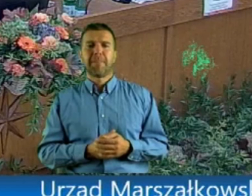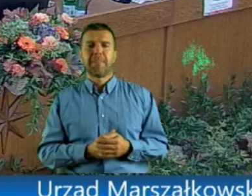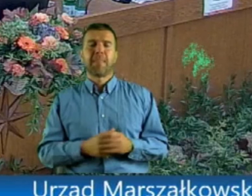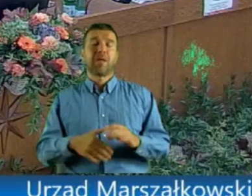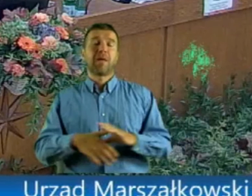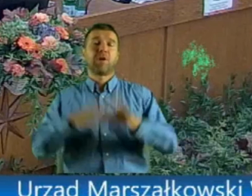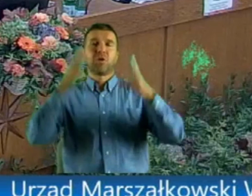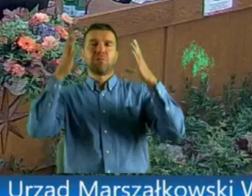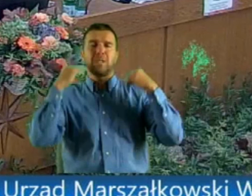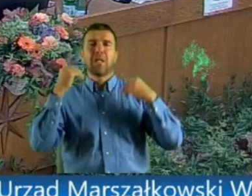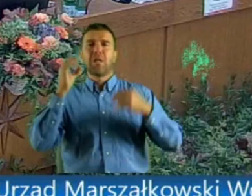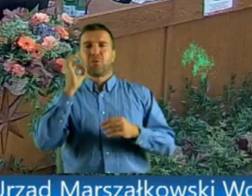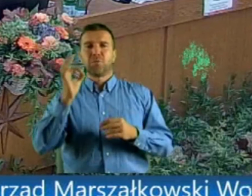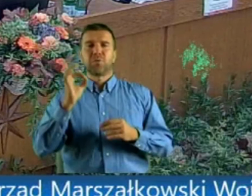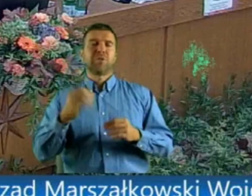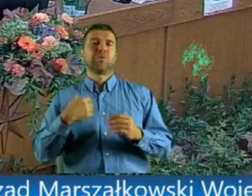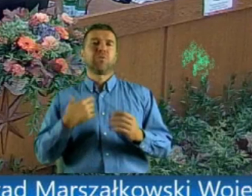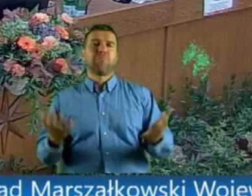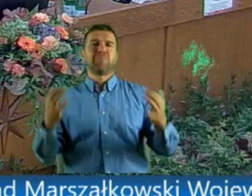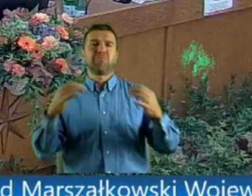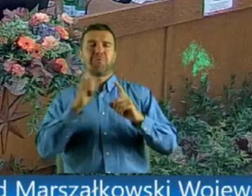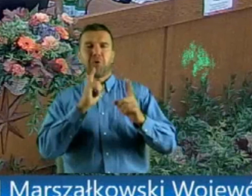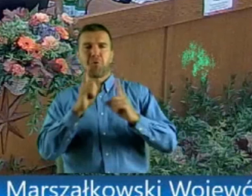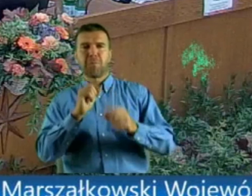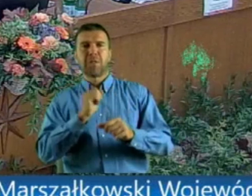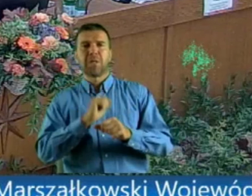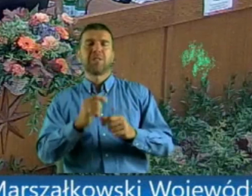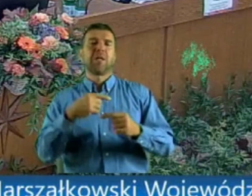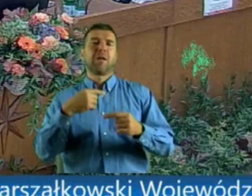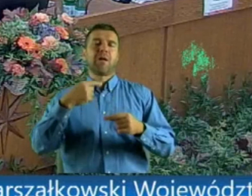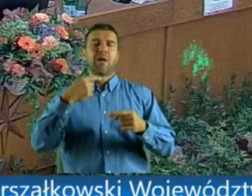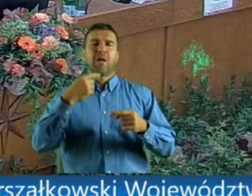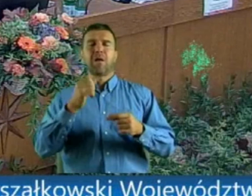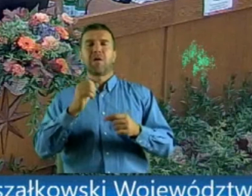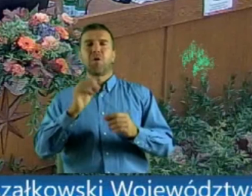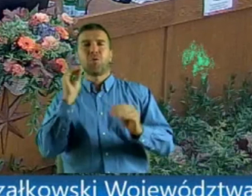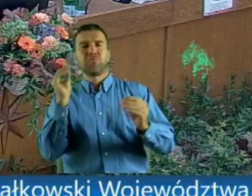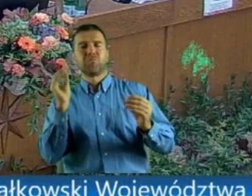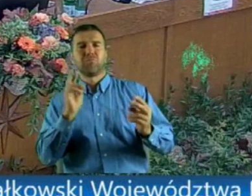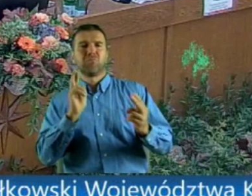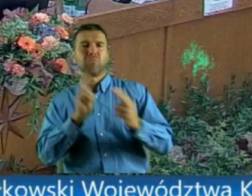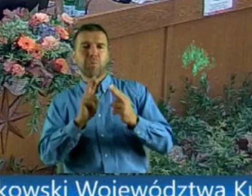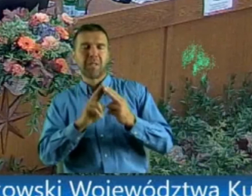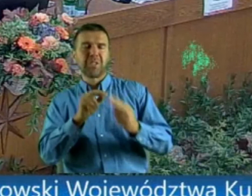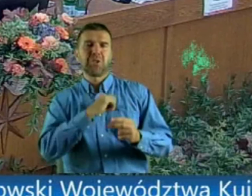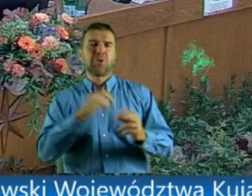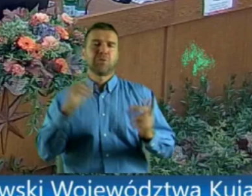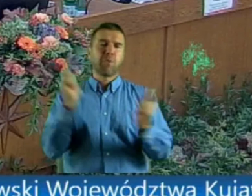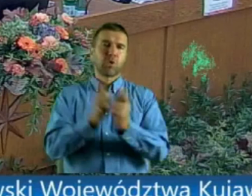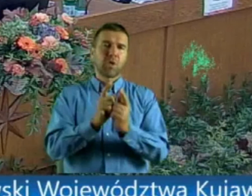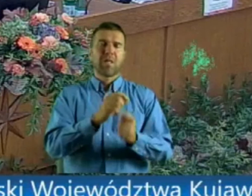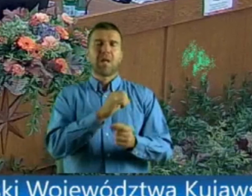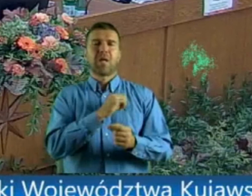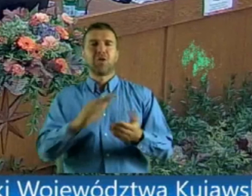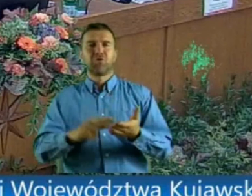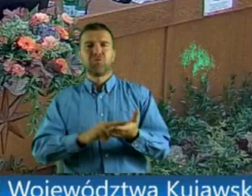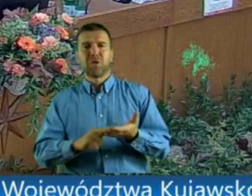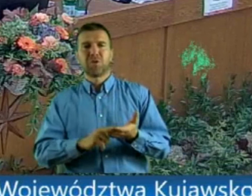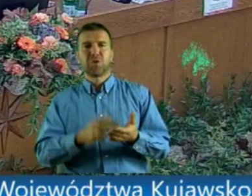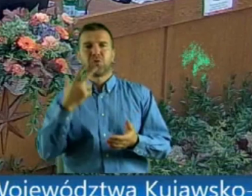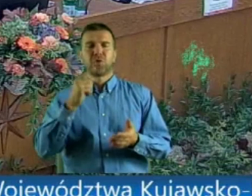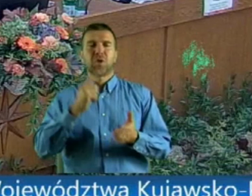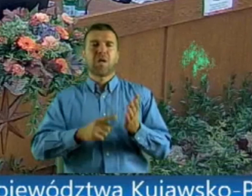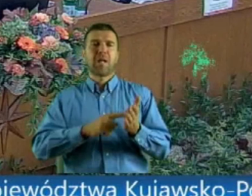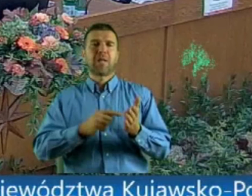szpitali, i to forum ma możliwość wymiany swojej wiedzy poprzez spotkania dość często, nawet do